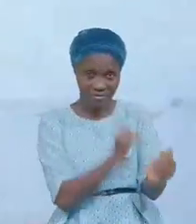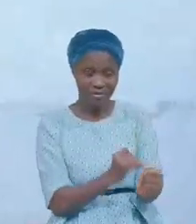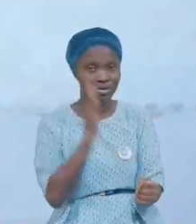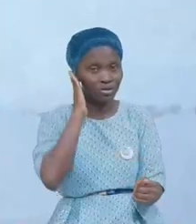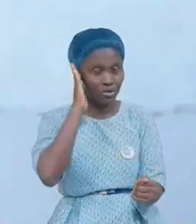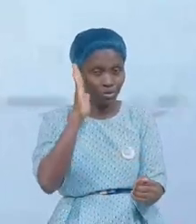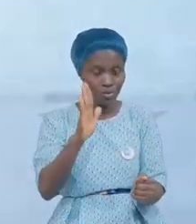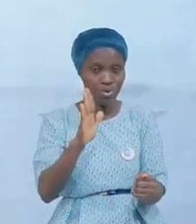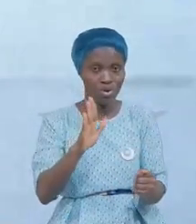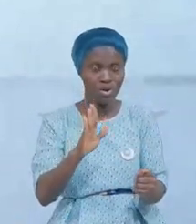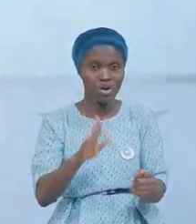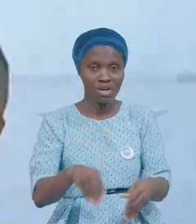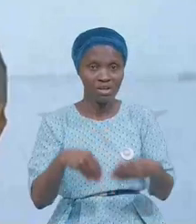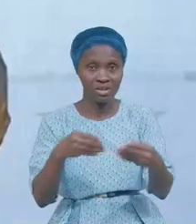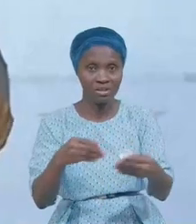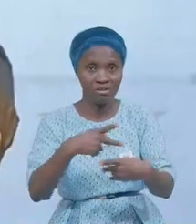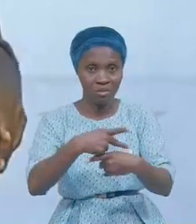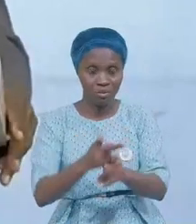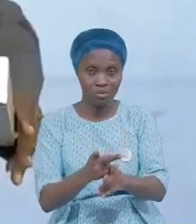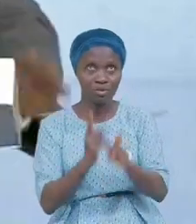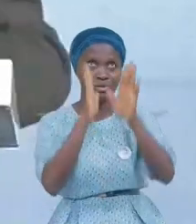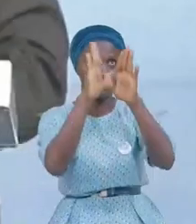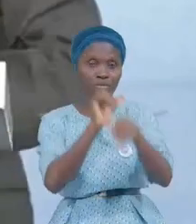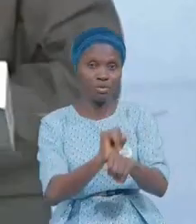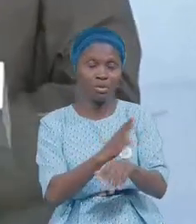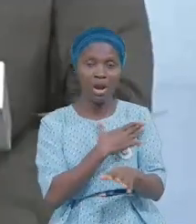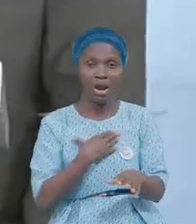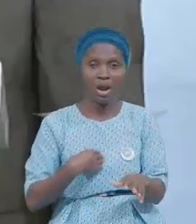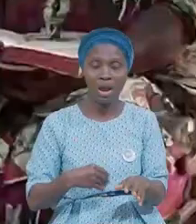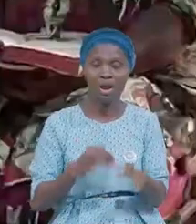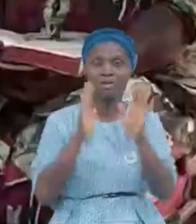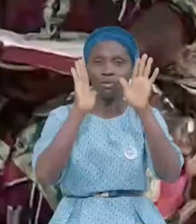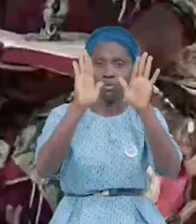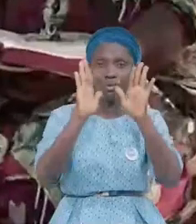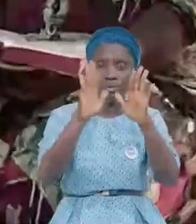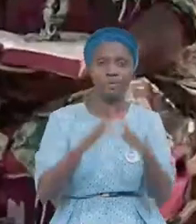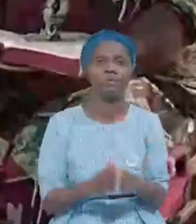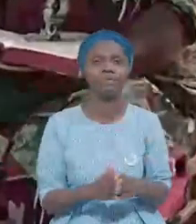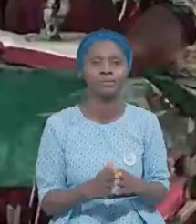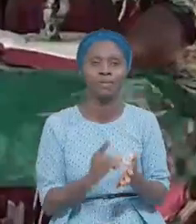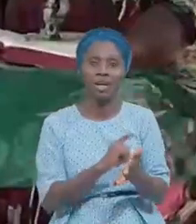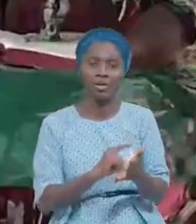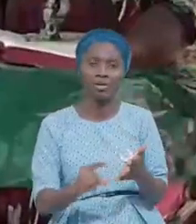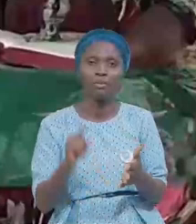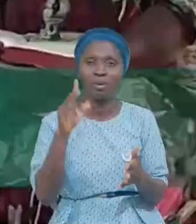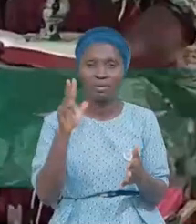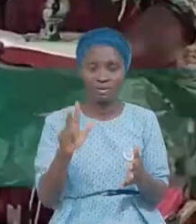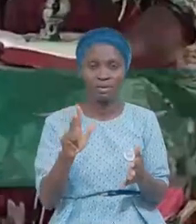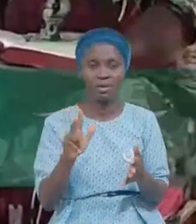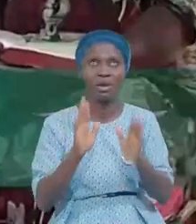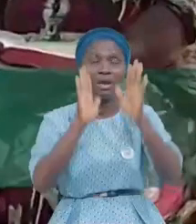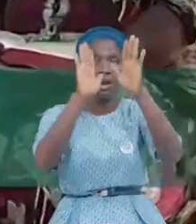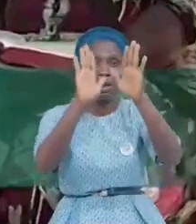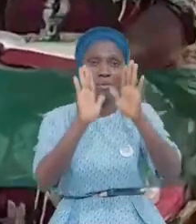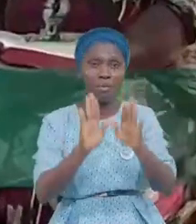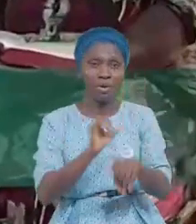produire des miracles et des prodiges. Troisième élément maintenant. Troisième élément, les miracles et les prodiges